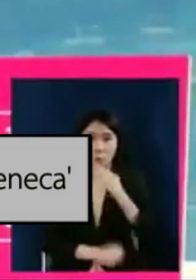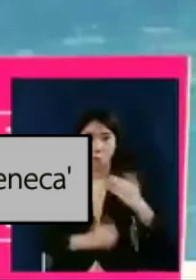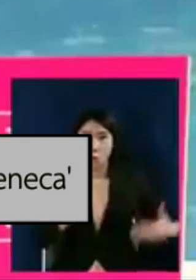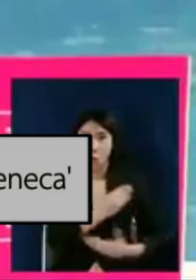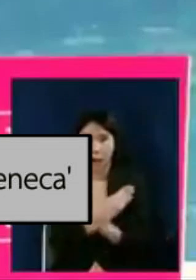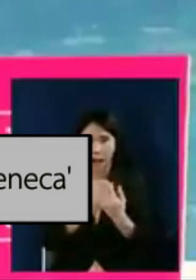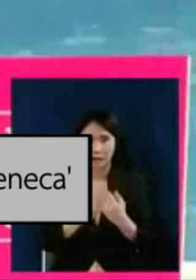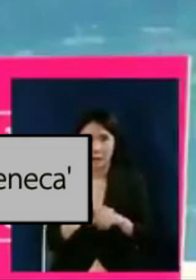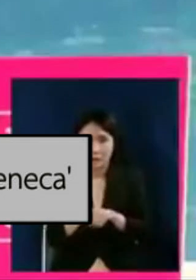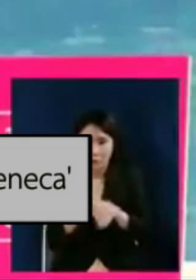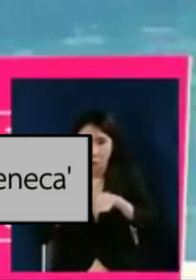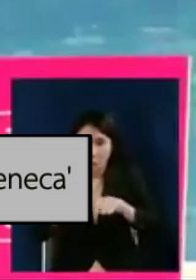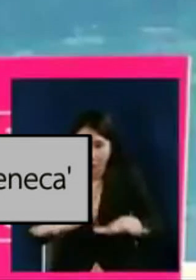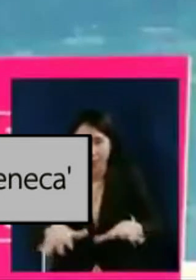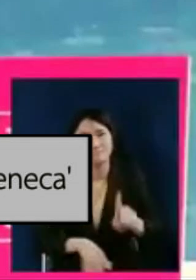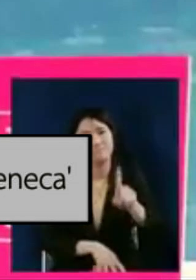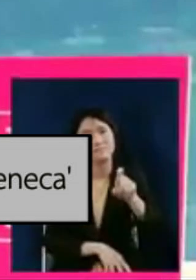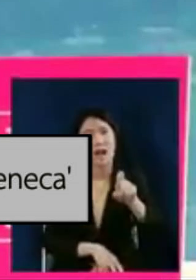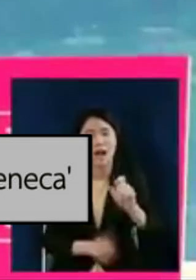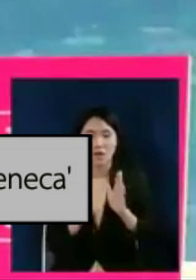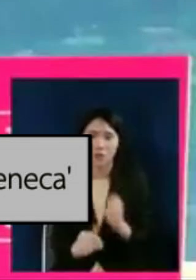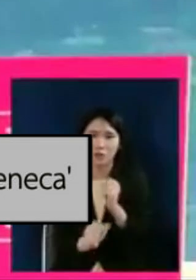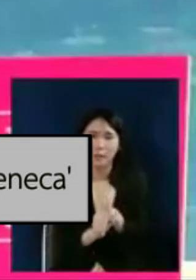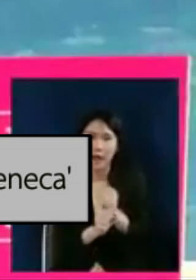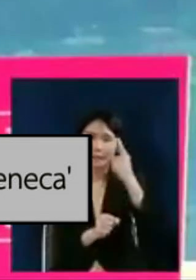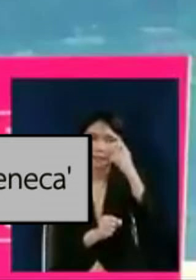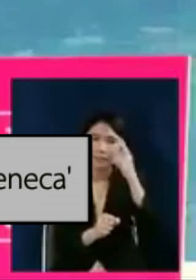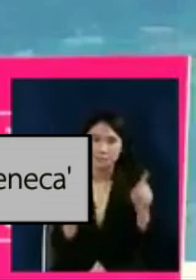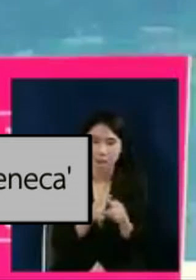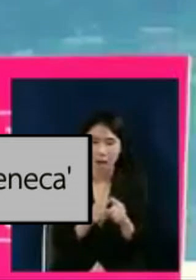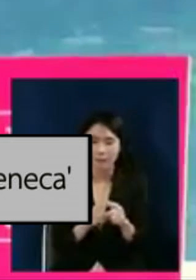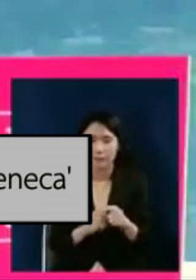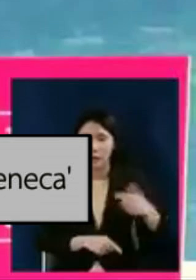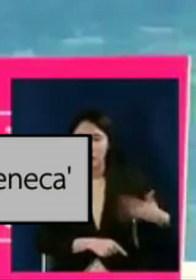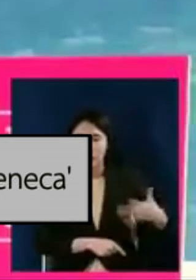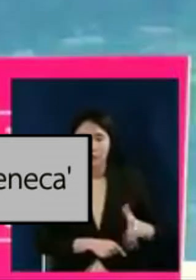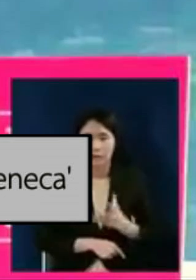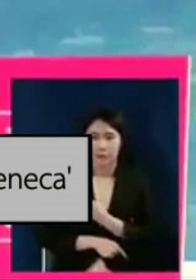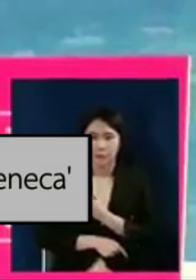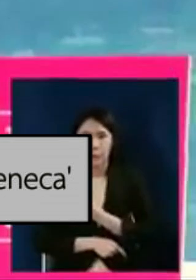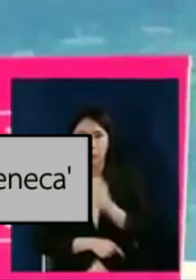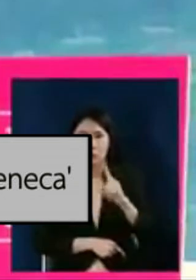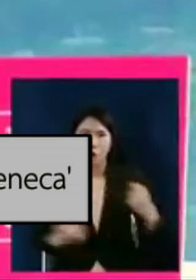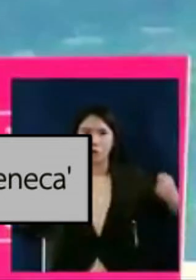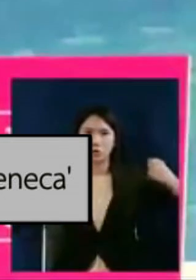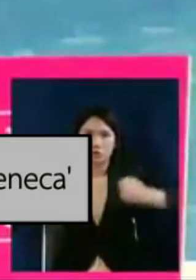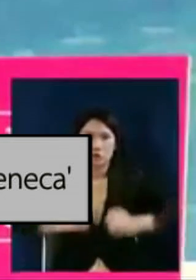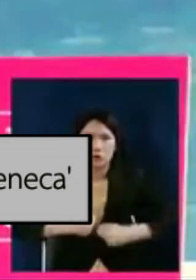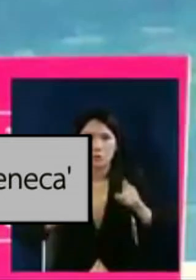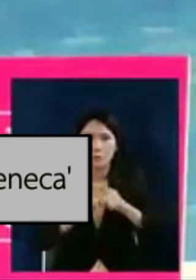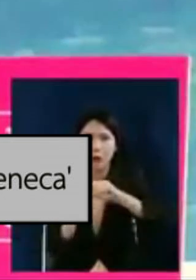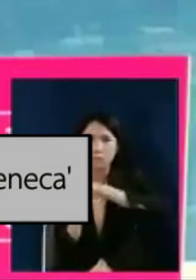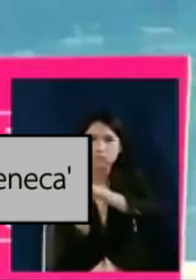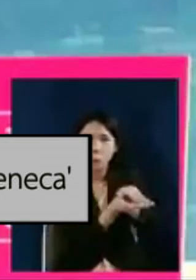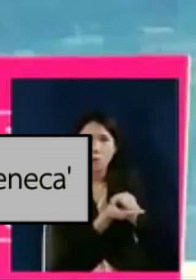ออกมาไม่ได้คนทำงานในนั้นจะทำงานด้วยแบบชนิดที่เรียกว่านะต้องใส่ชุดอวกาศไปทำงานอยู่